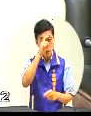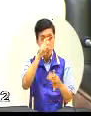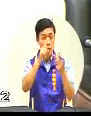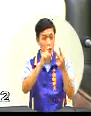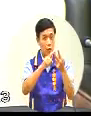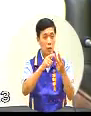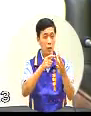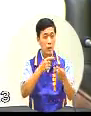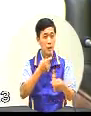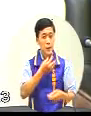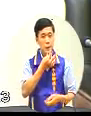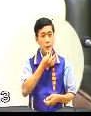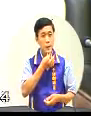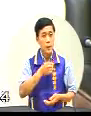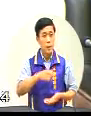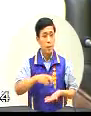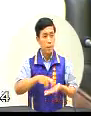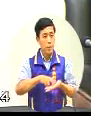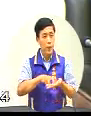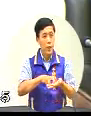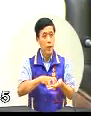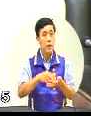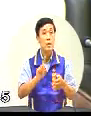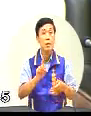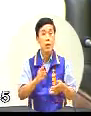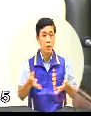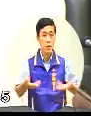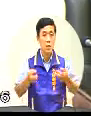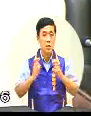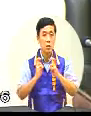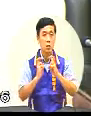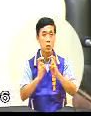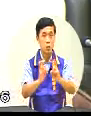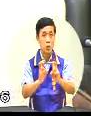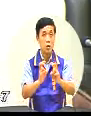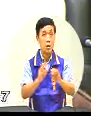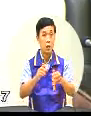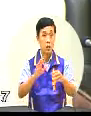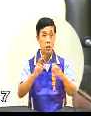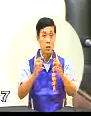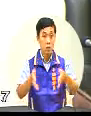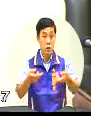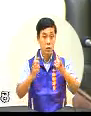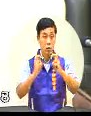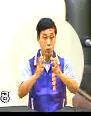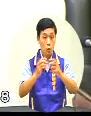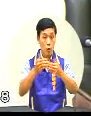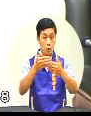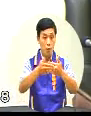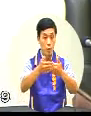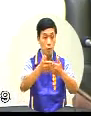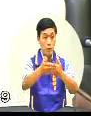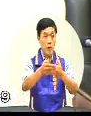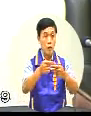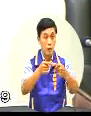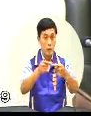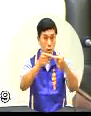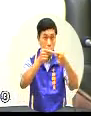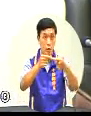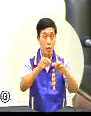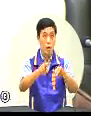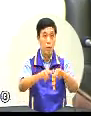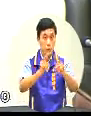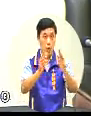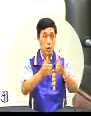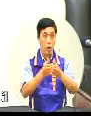受伤害的轻轨。那轻轨第一阶段已经在即将要来完工通车，但是轻